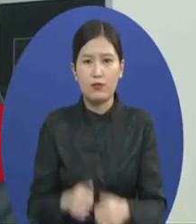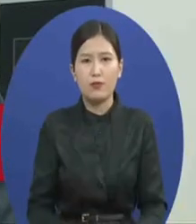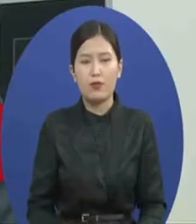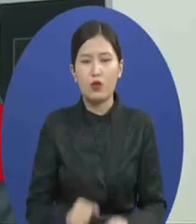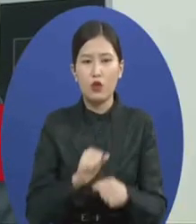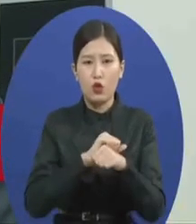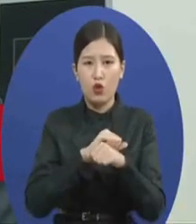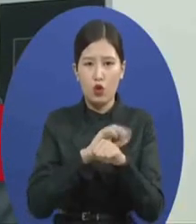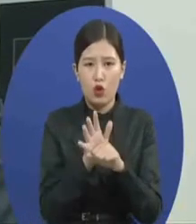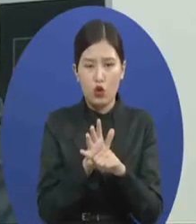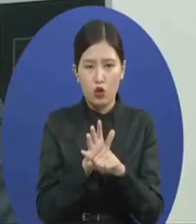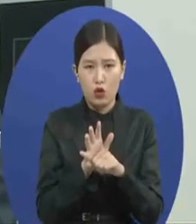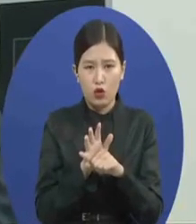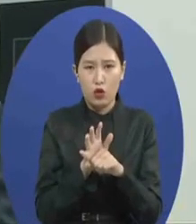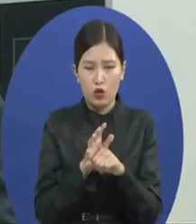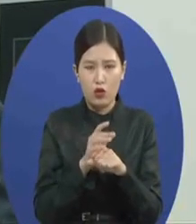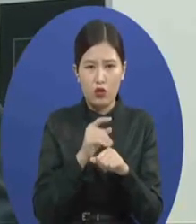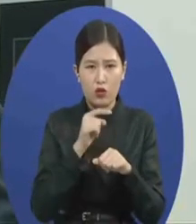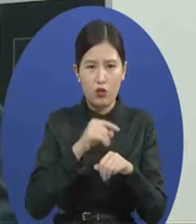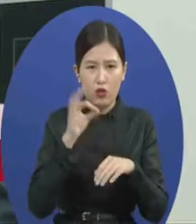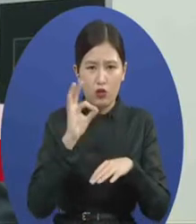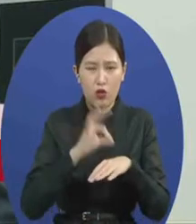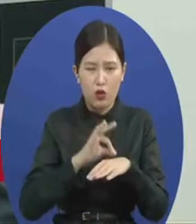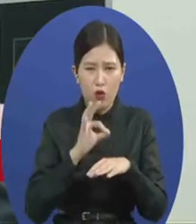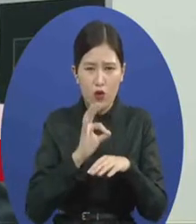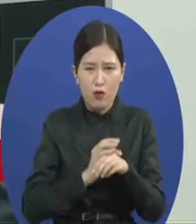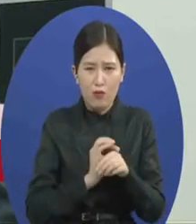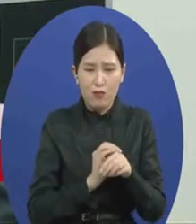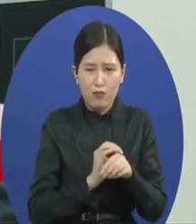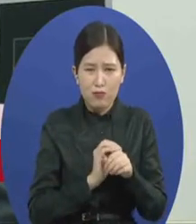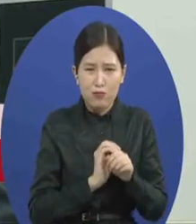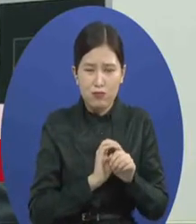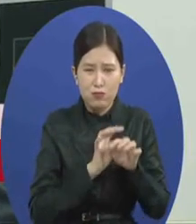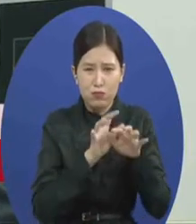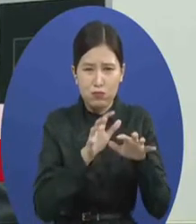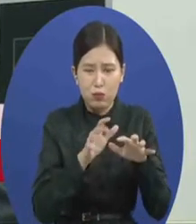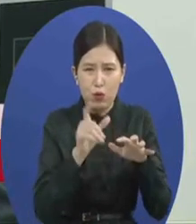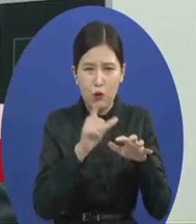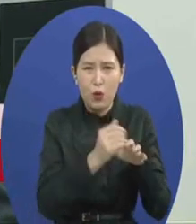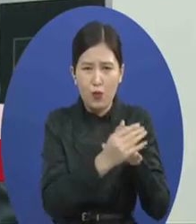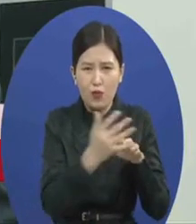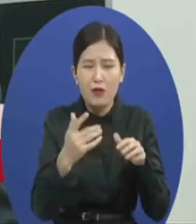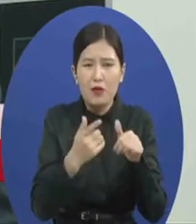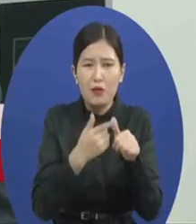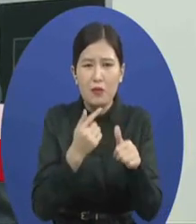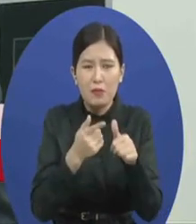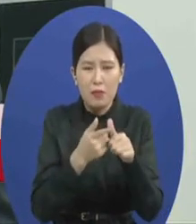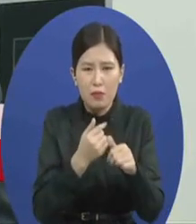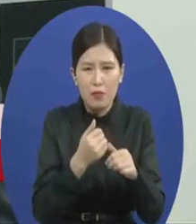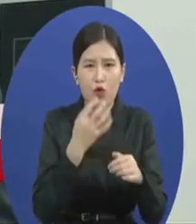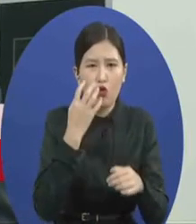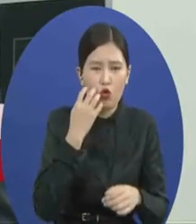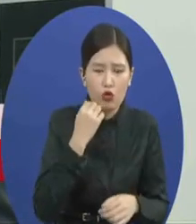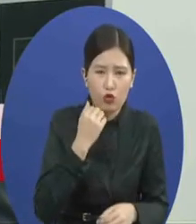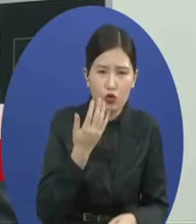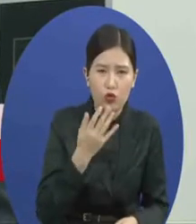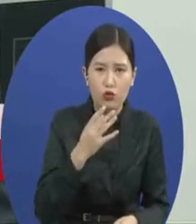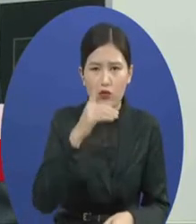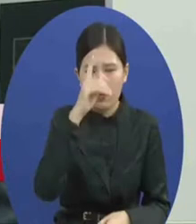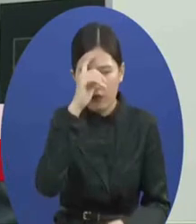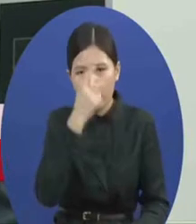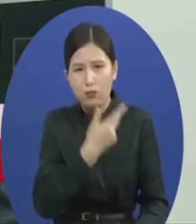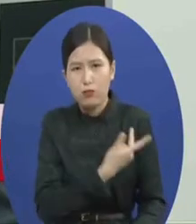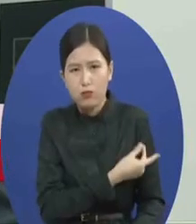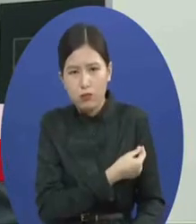COVID-19 халдвар өртөх гол эрсдэл бүлэг болох ахмад настан эрүүл мэндийн салбарын ажиллагчид архаг ууж